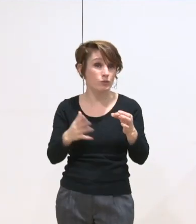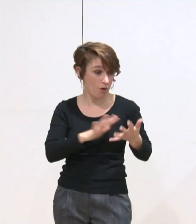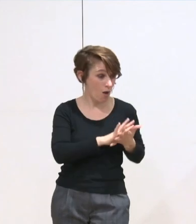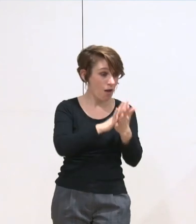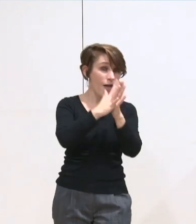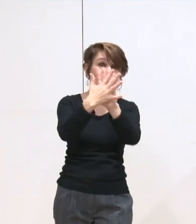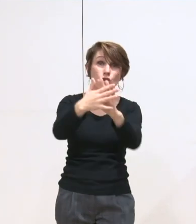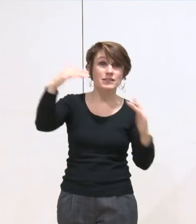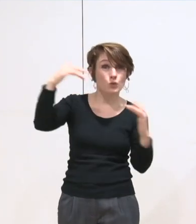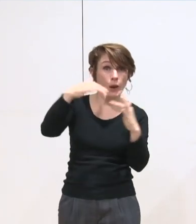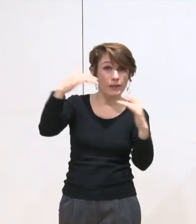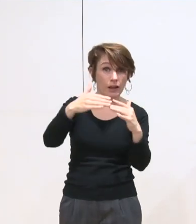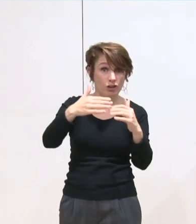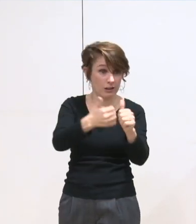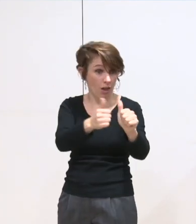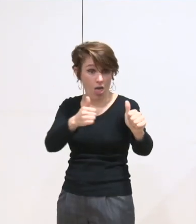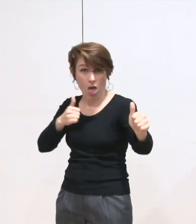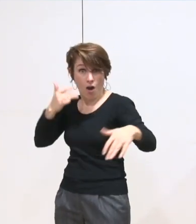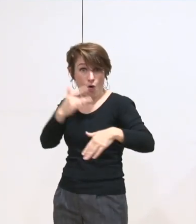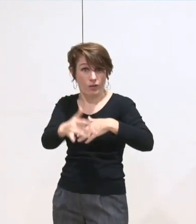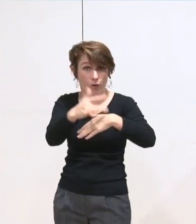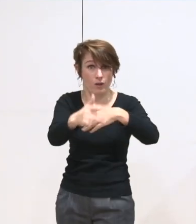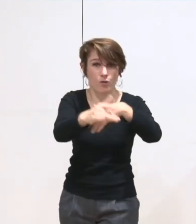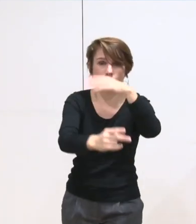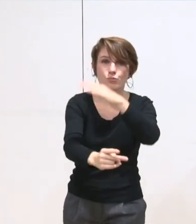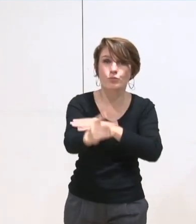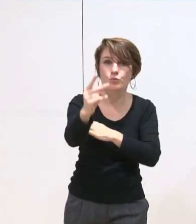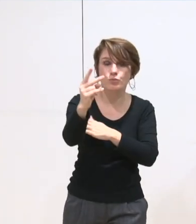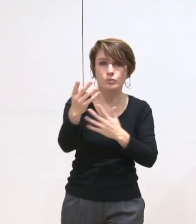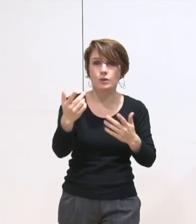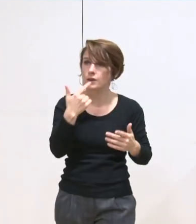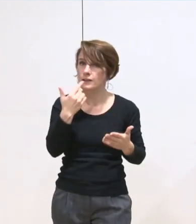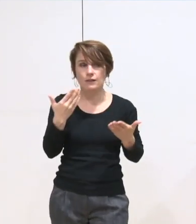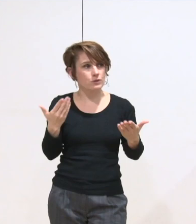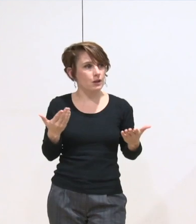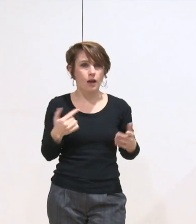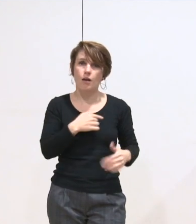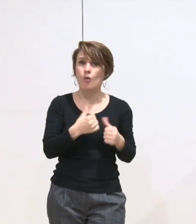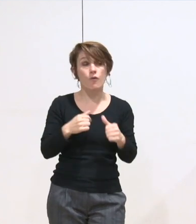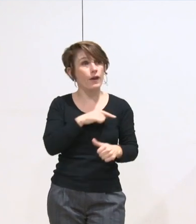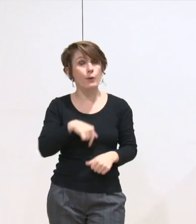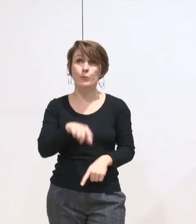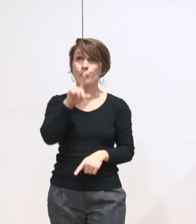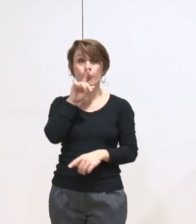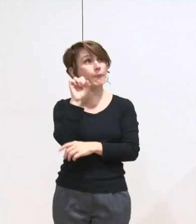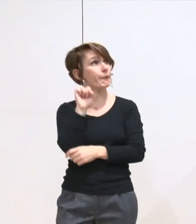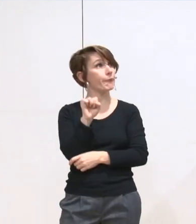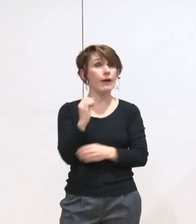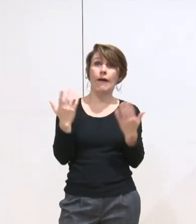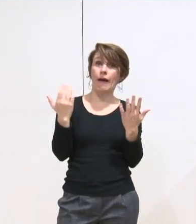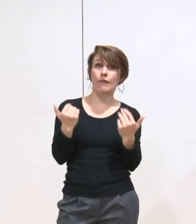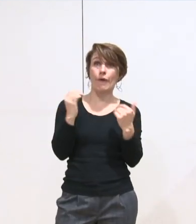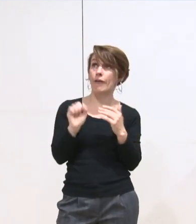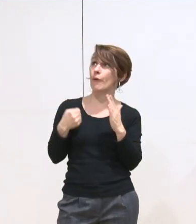énergétique. Et dans cette fin de cycle, la responsabilité n'est pas d'attendre le blocage total, le moment où plus aucune